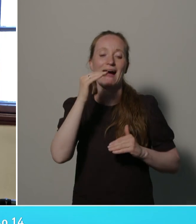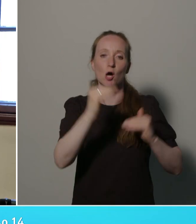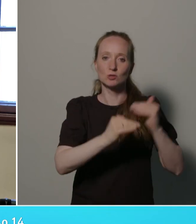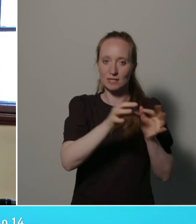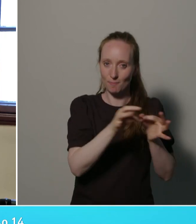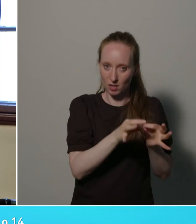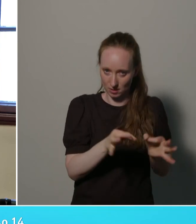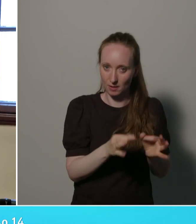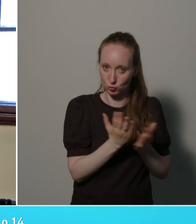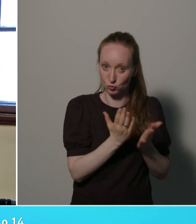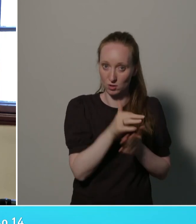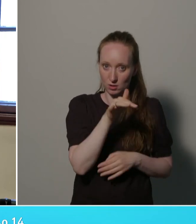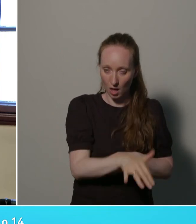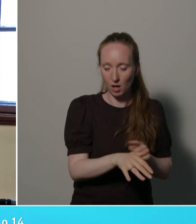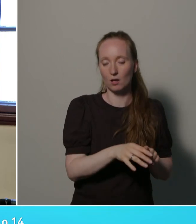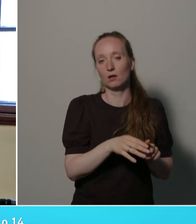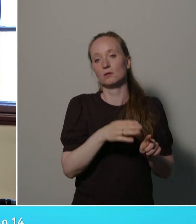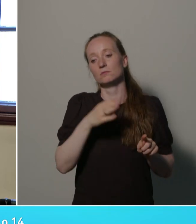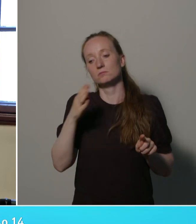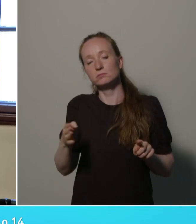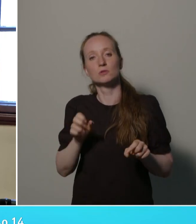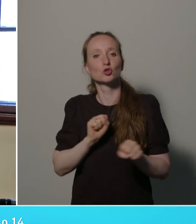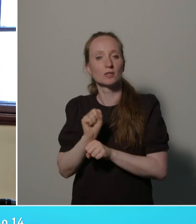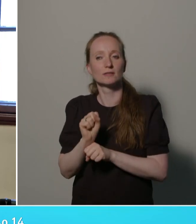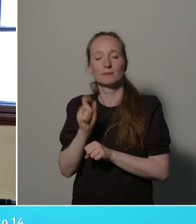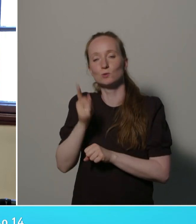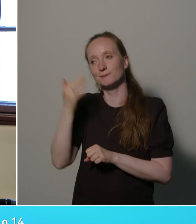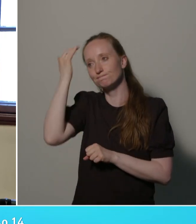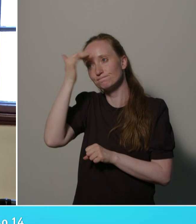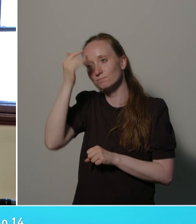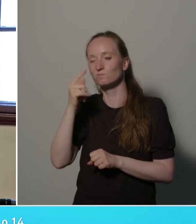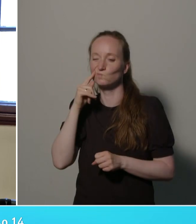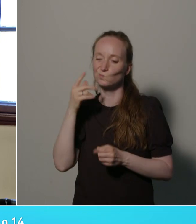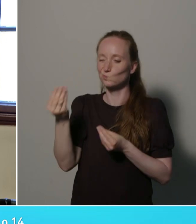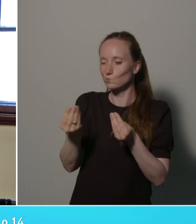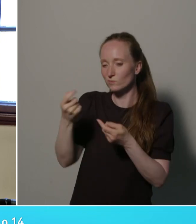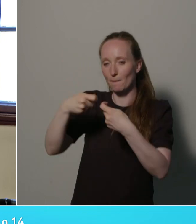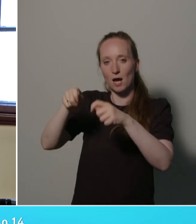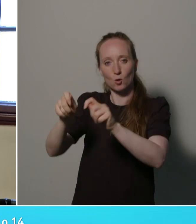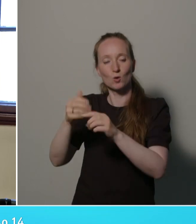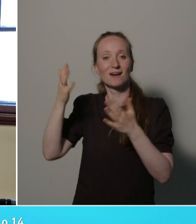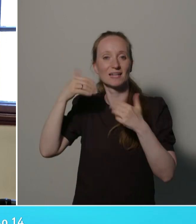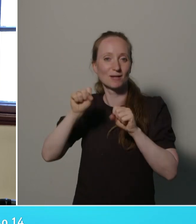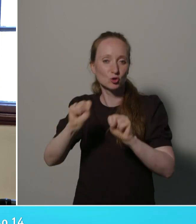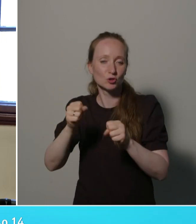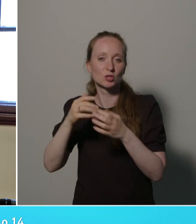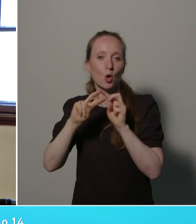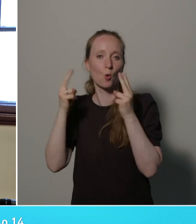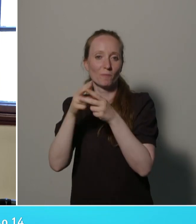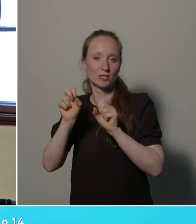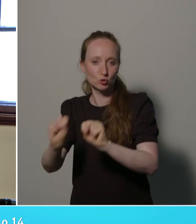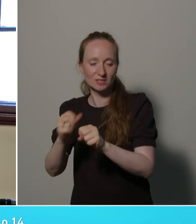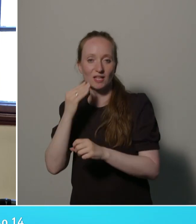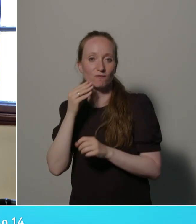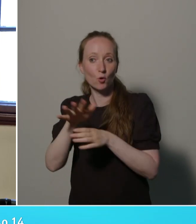Ausgleichsmaßnahmen, die überwiegend am Standort erfolgen sollen, immer noch eine Abwägung zwischen Klima- und Umweltschutz sowie der Schaffung von Wohnflächen. Und